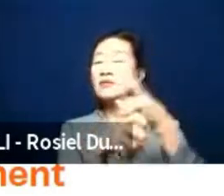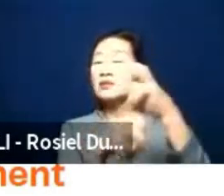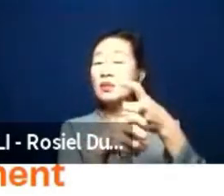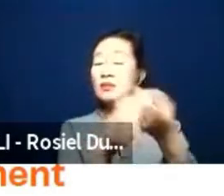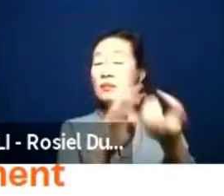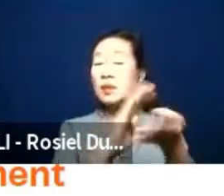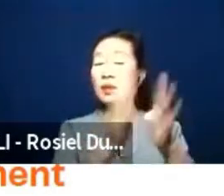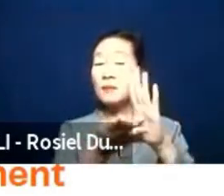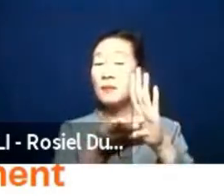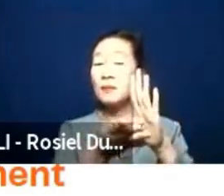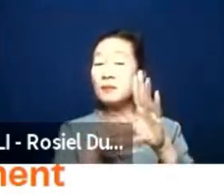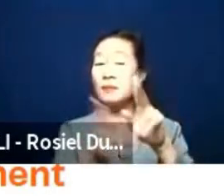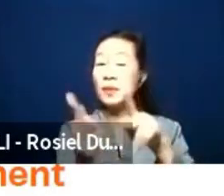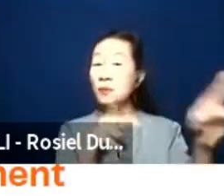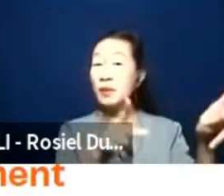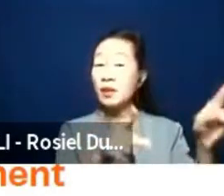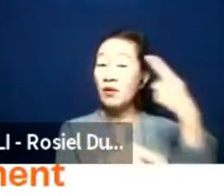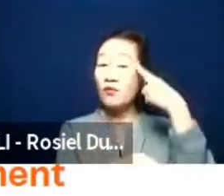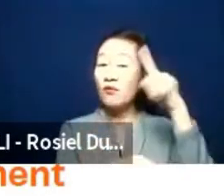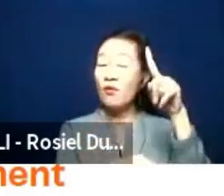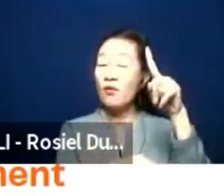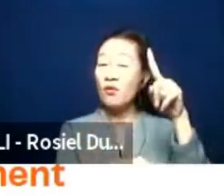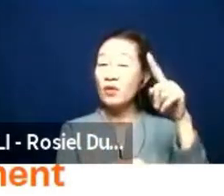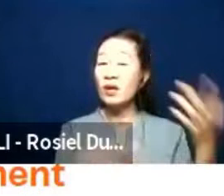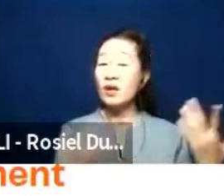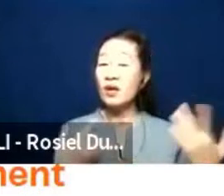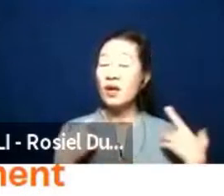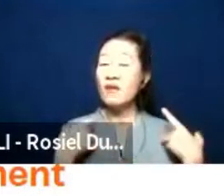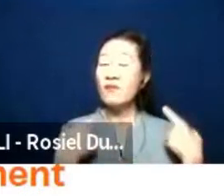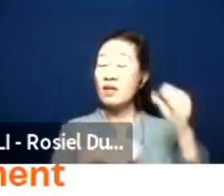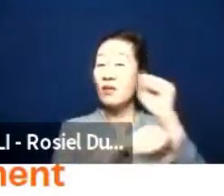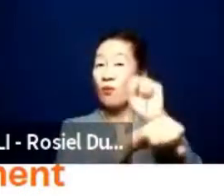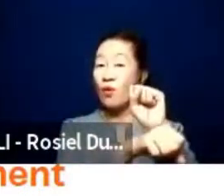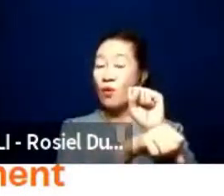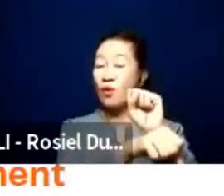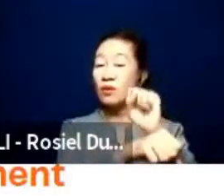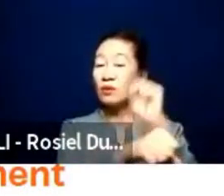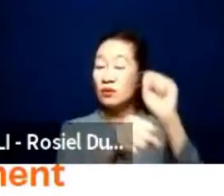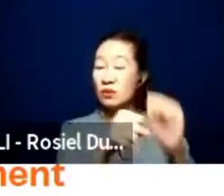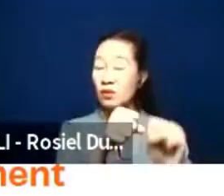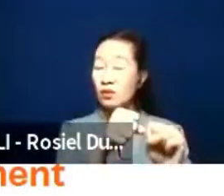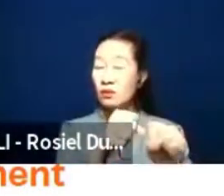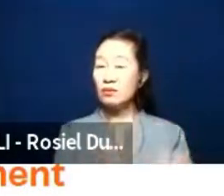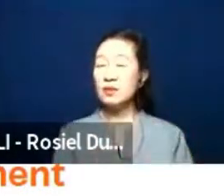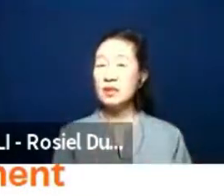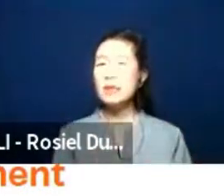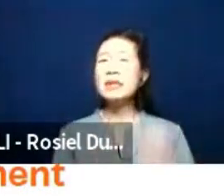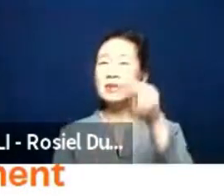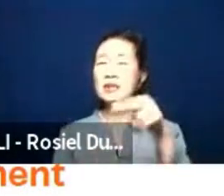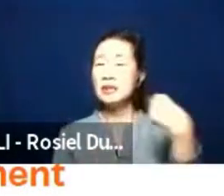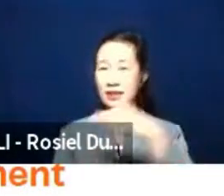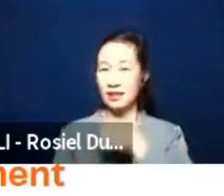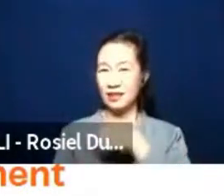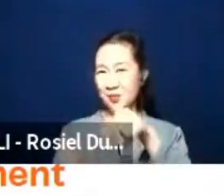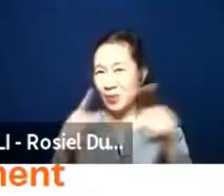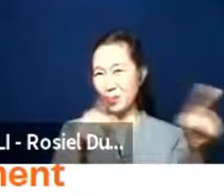maging prepared para sa pagkakaroon ng trabaho. No, so kailangan natin silang